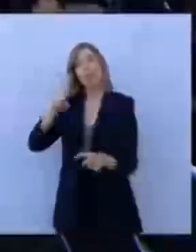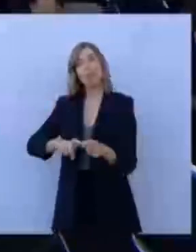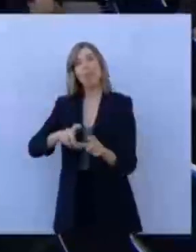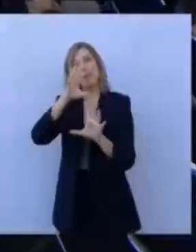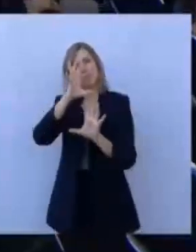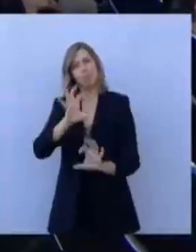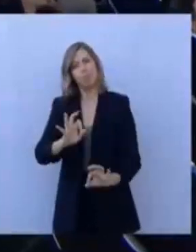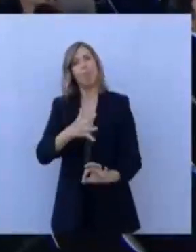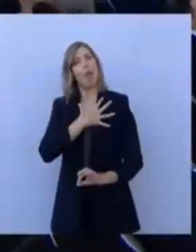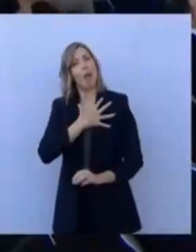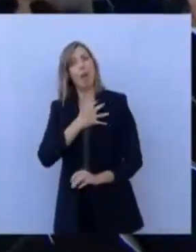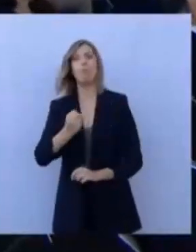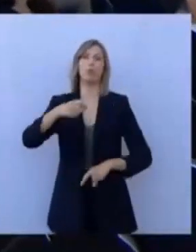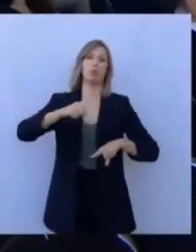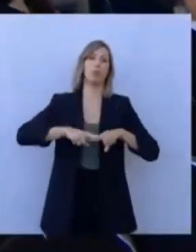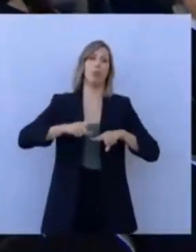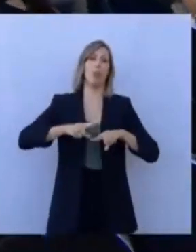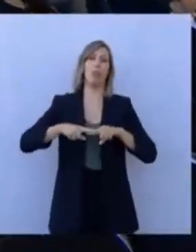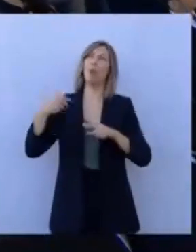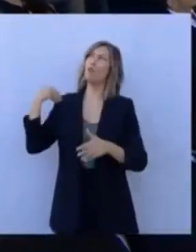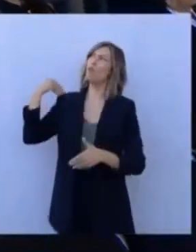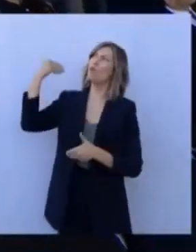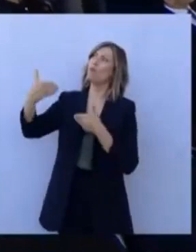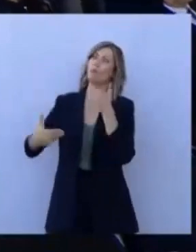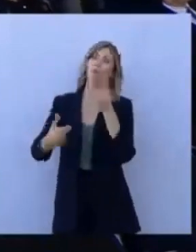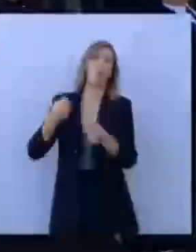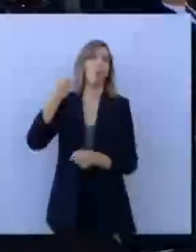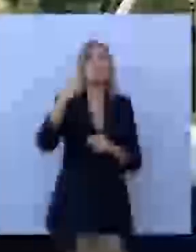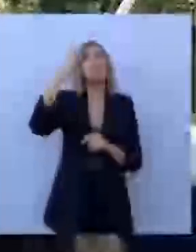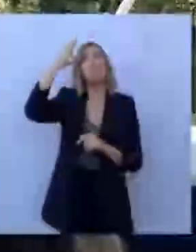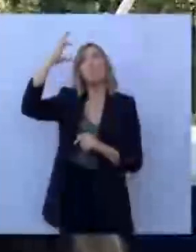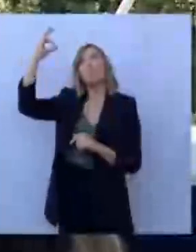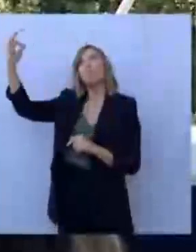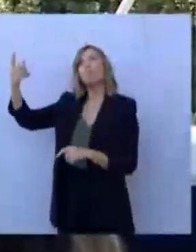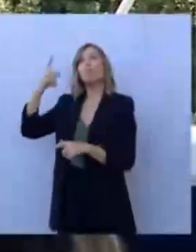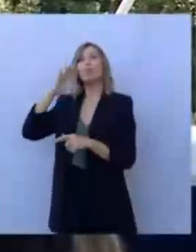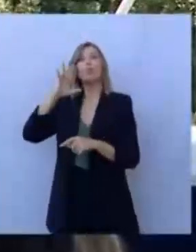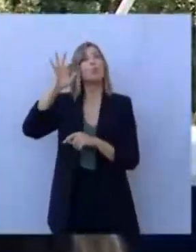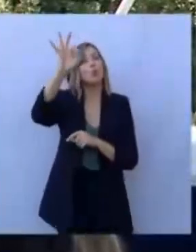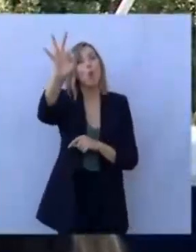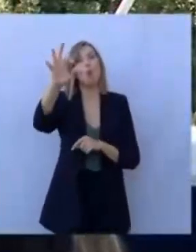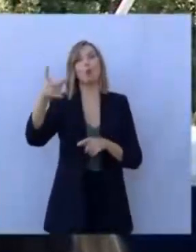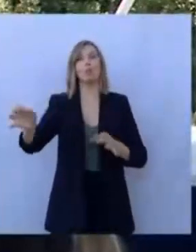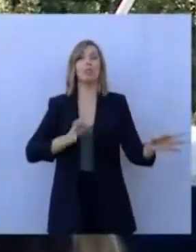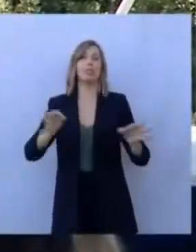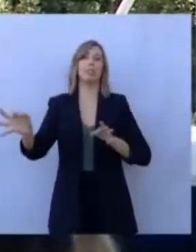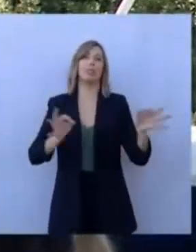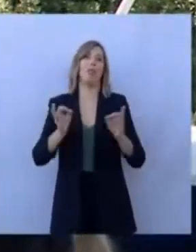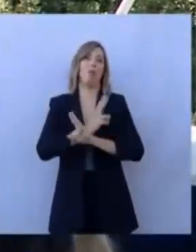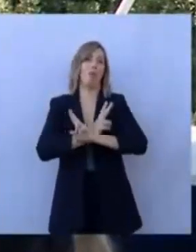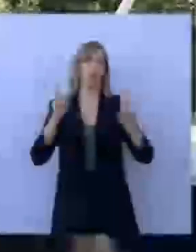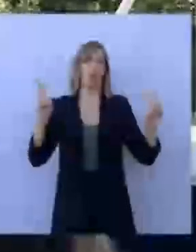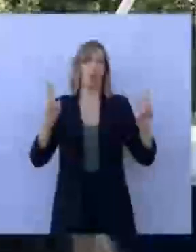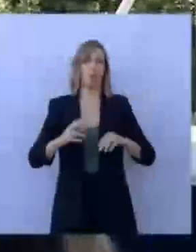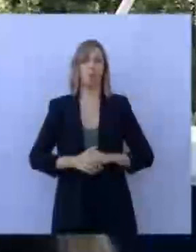Ελλάδα όλα αυτά τα χρόνια των διαδοχικών κρίσεων. Δεν έχω κρύψει από την πρώτη στιγμή